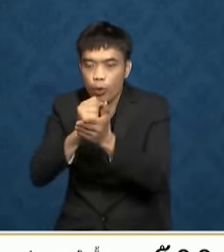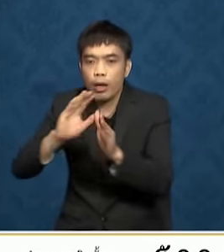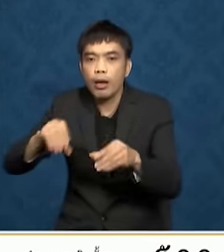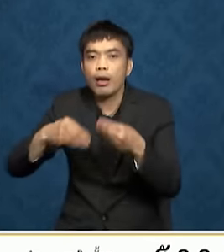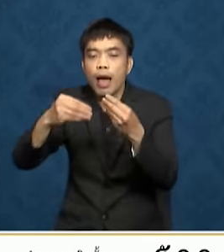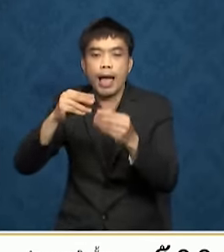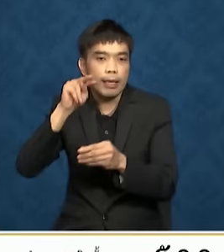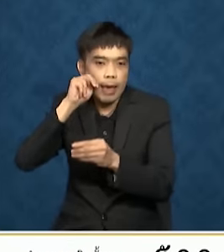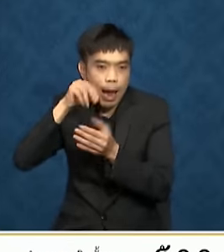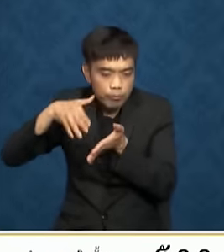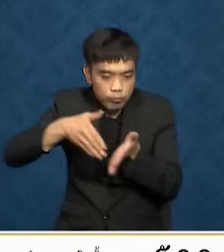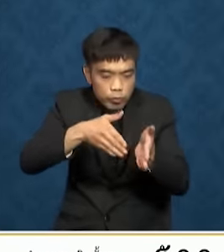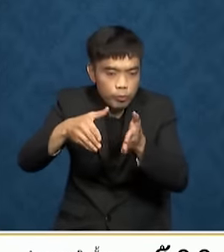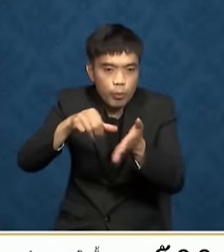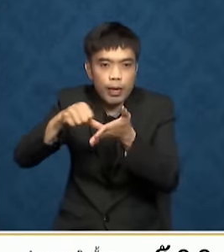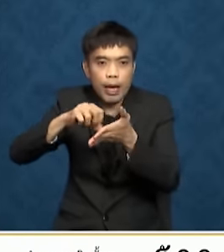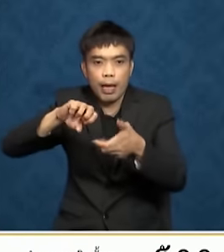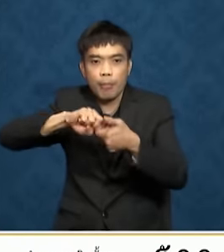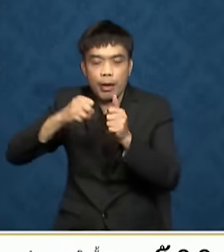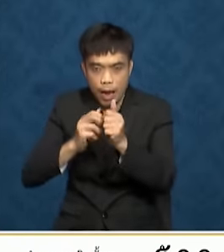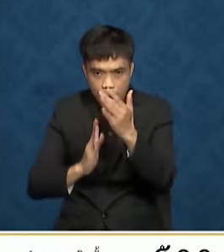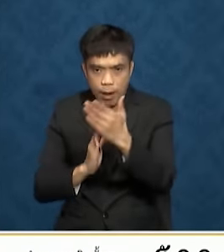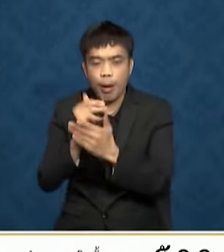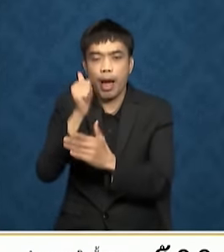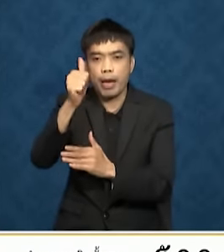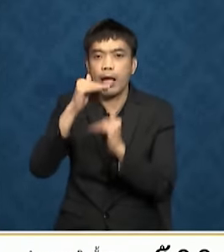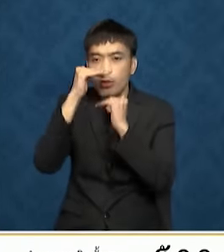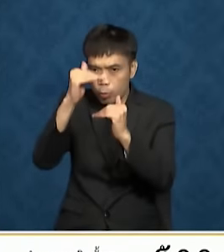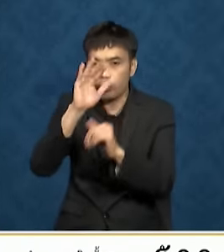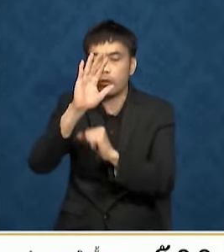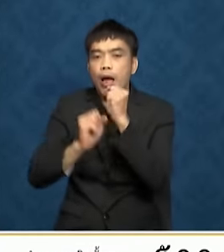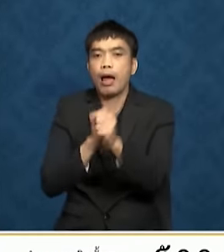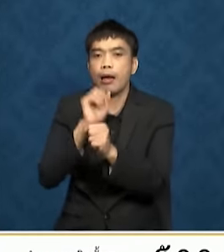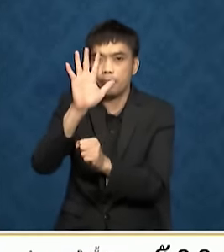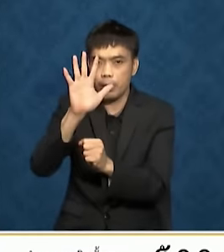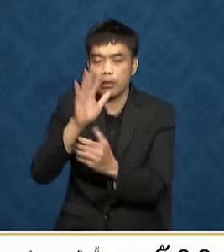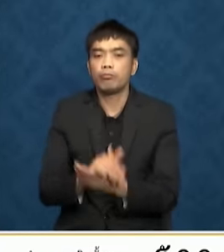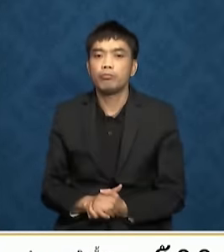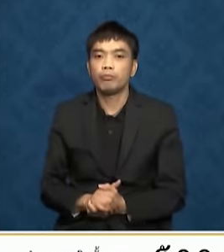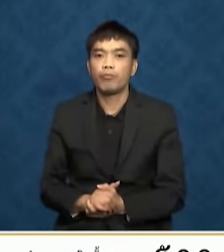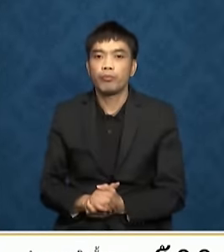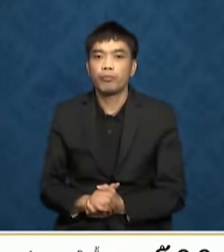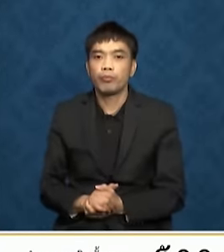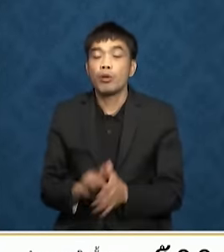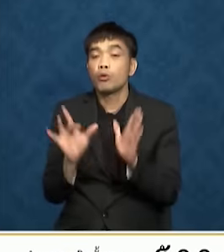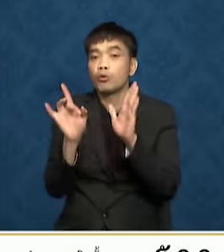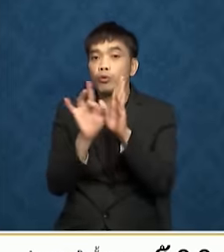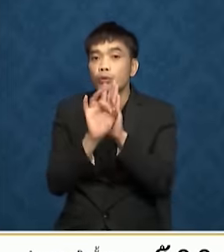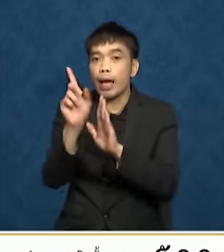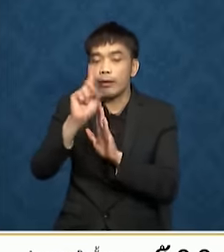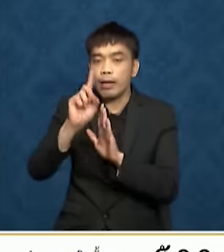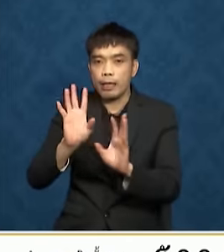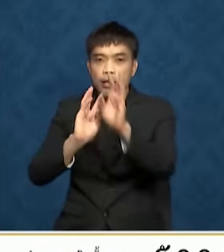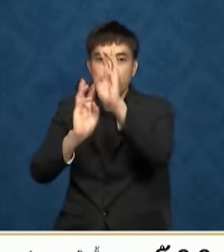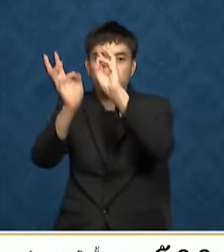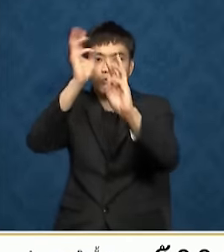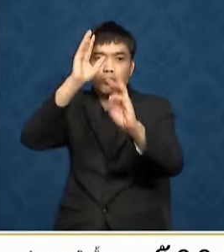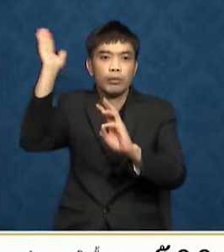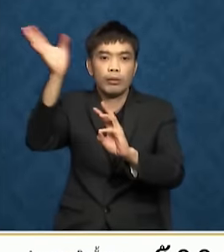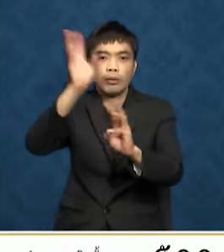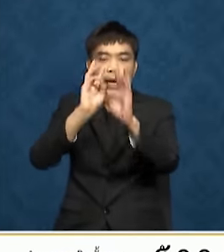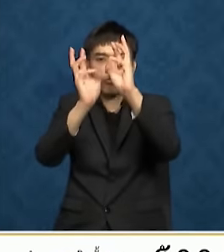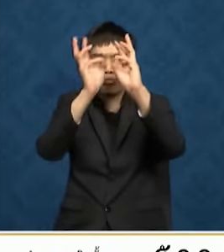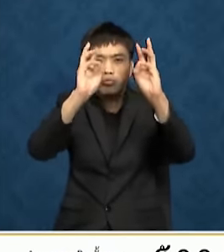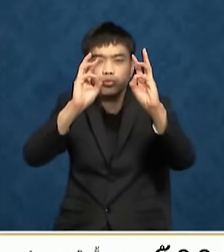ในน้ำได้เรื่องสุดท้ายเรื่องของการเผาในภาคการเกษตรที่ทำให้อากาศเป็นพิษเป็นปัญหาเรื่องเกี่ยวกับ PM